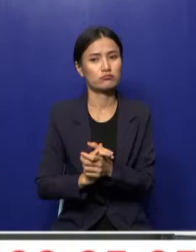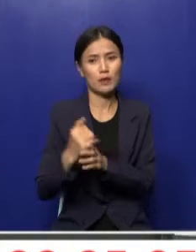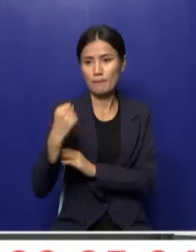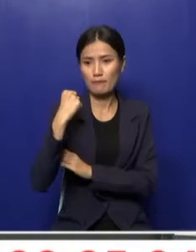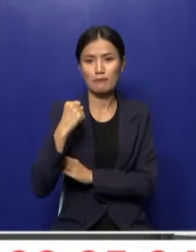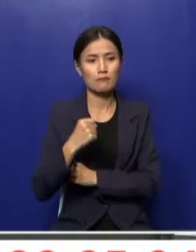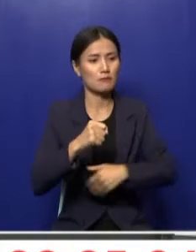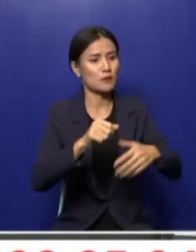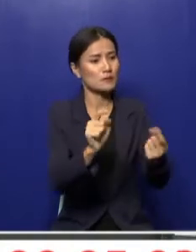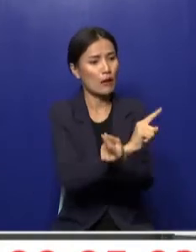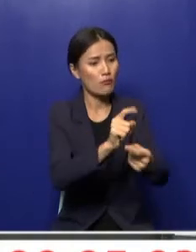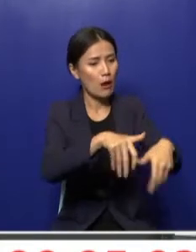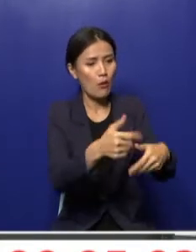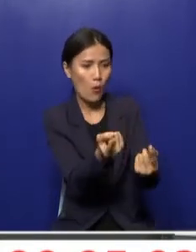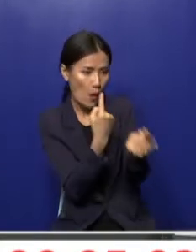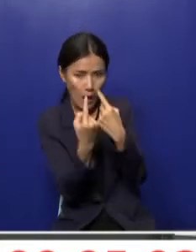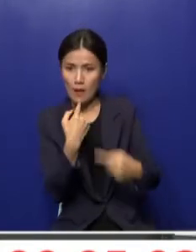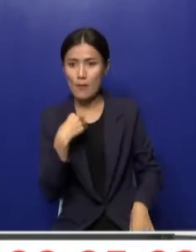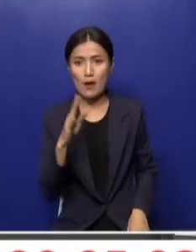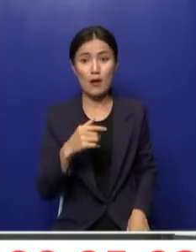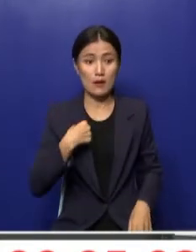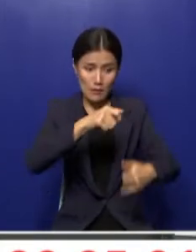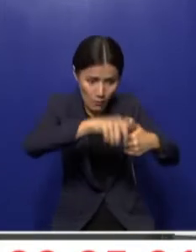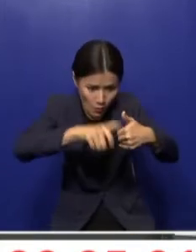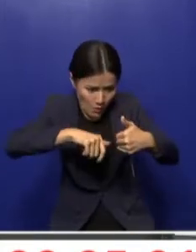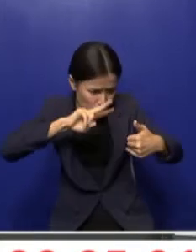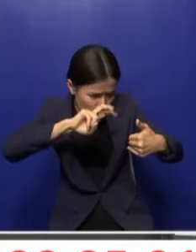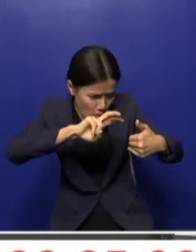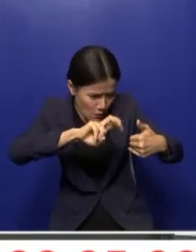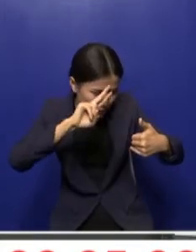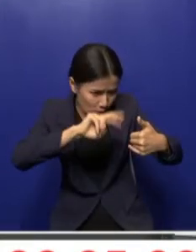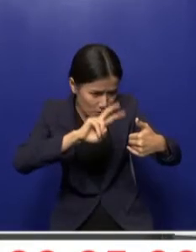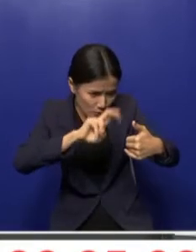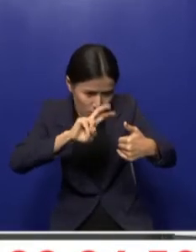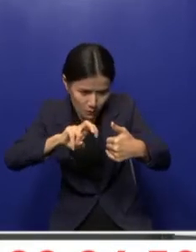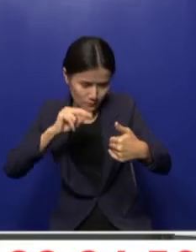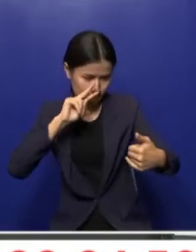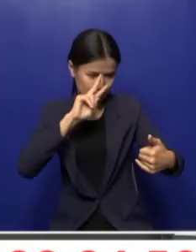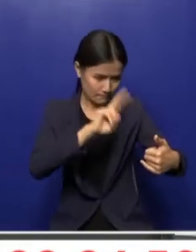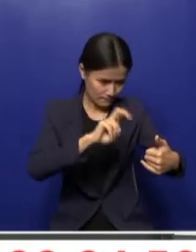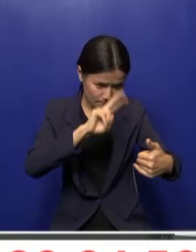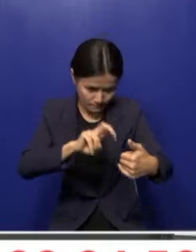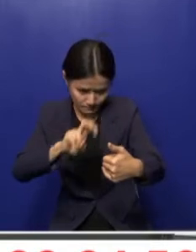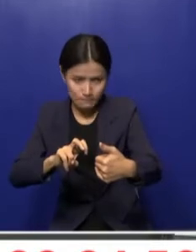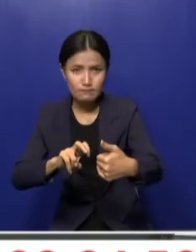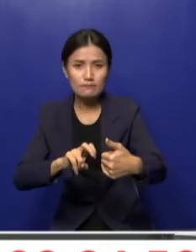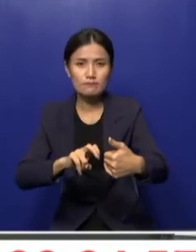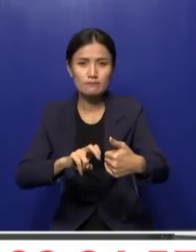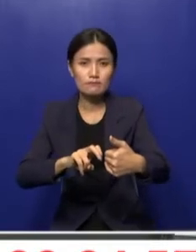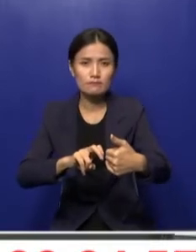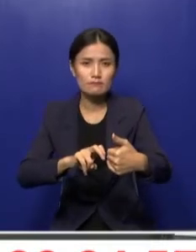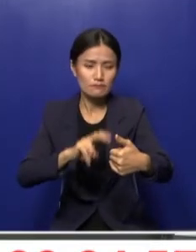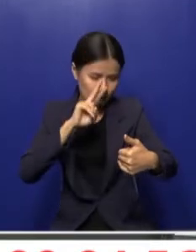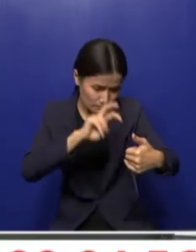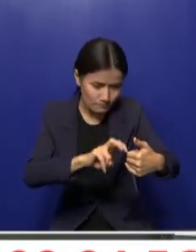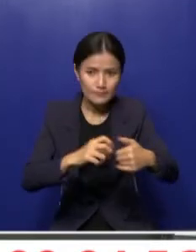สังคมนอกจากจะมีการตัวต่อประวัติที่เข้มข้นซึ่งขนาดนี้คงทราบเป็นอย่างดีแล้วว่า